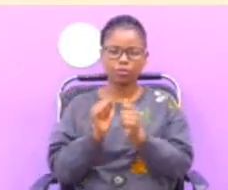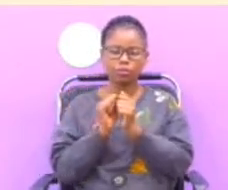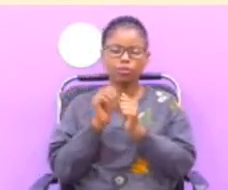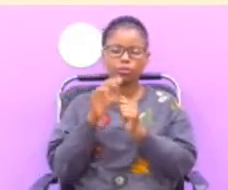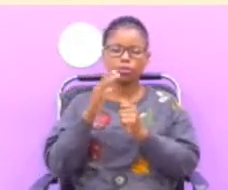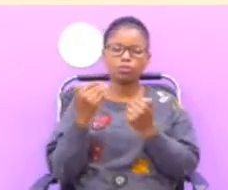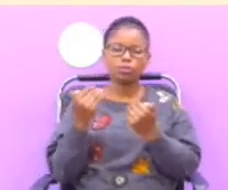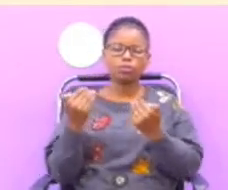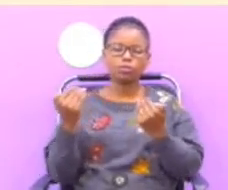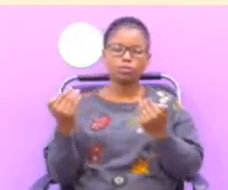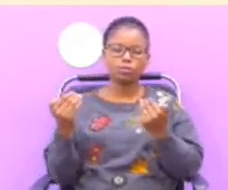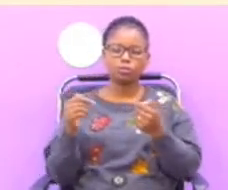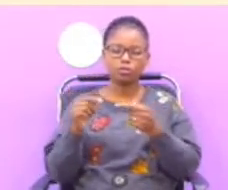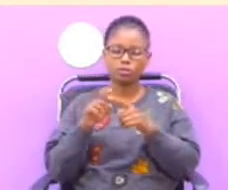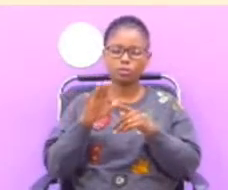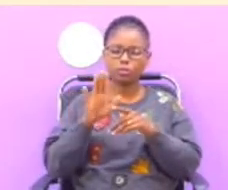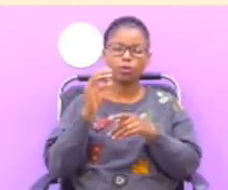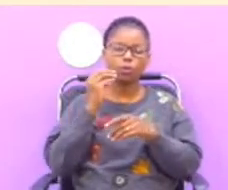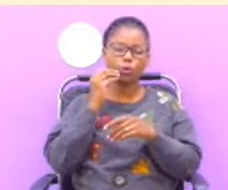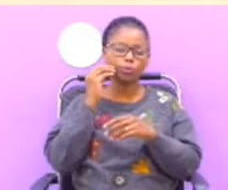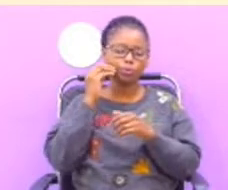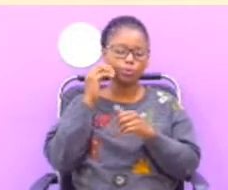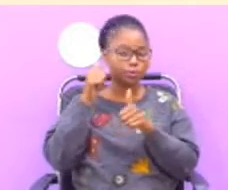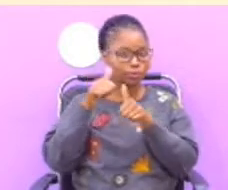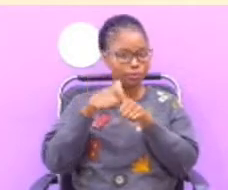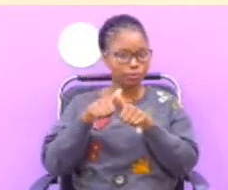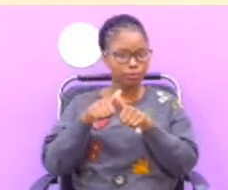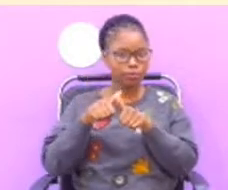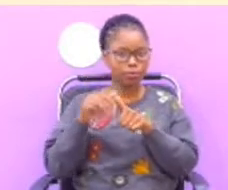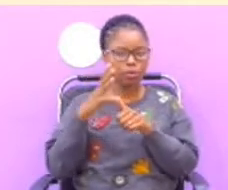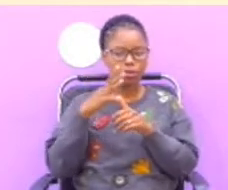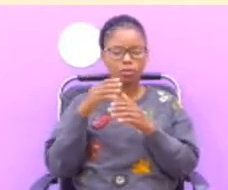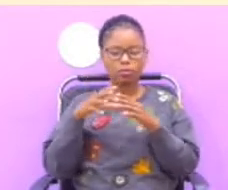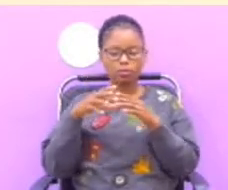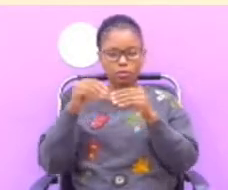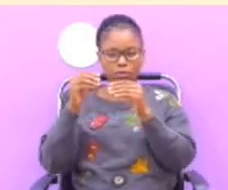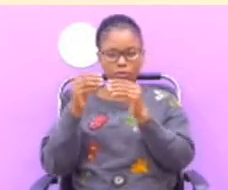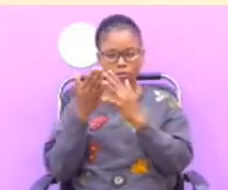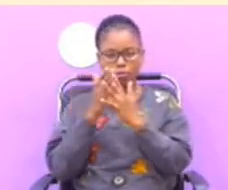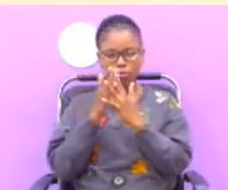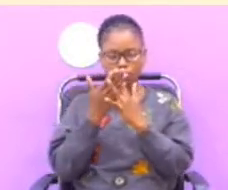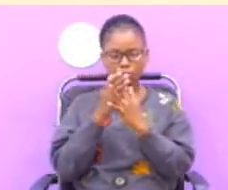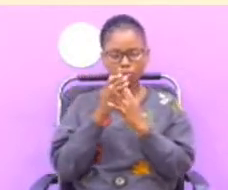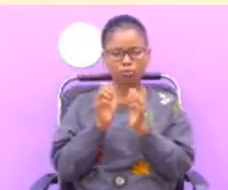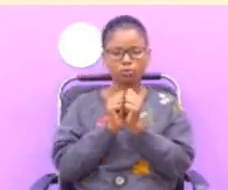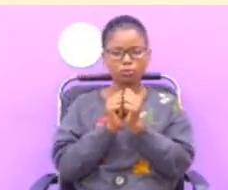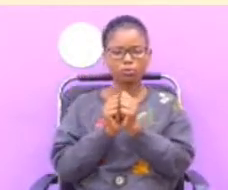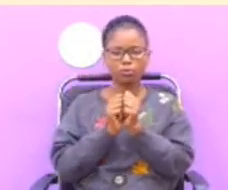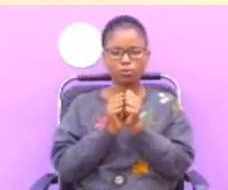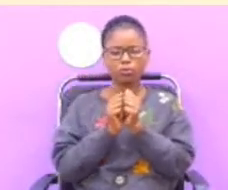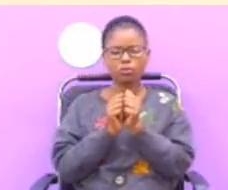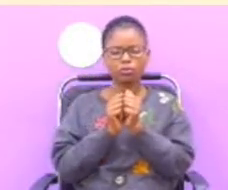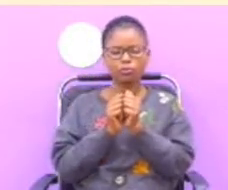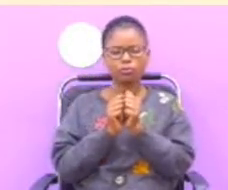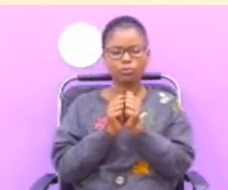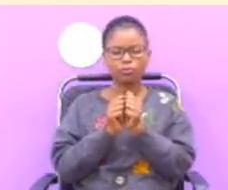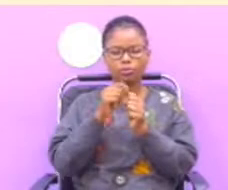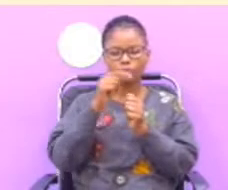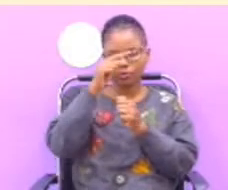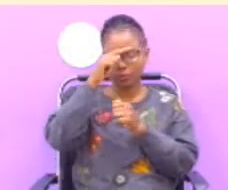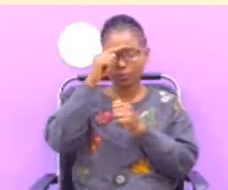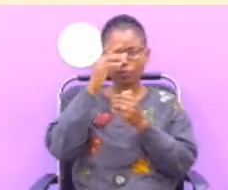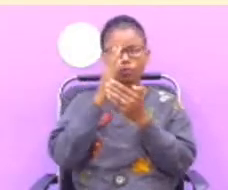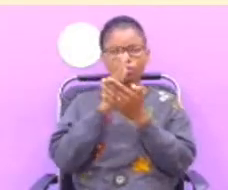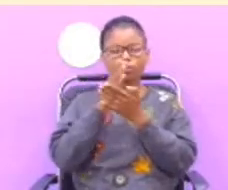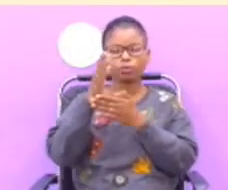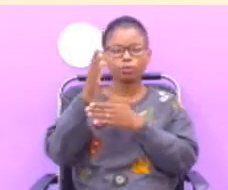Ngai arakũririkanĩra mũciĩ waku. Ngai aratorania gatagatĩ-inĩ karĩa mũciranĩirwo nao. Athinge mwanya ũcio tondũ nĩ Ngai.